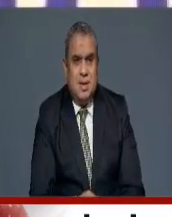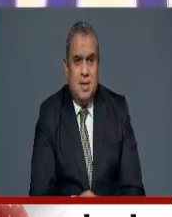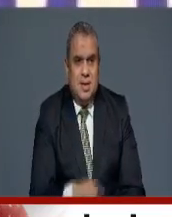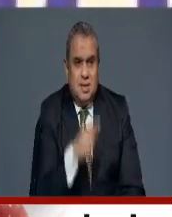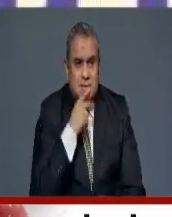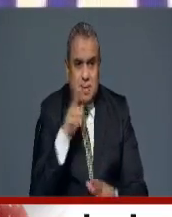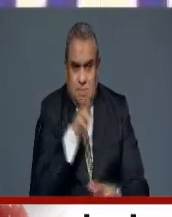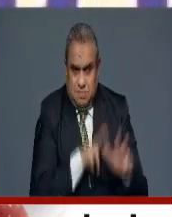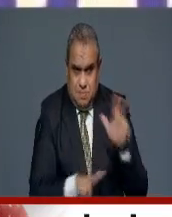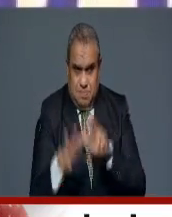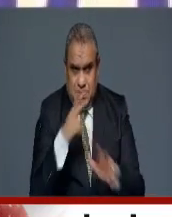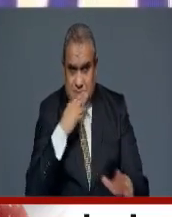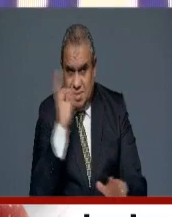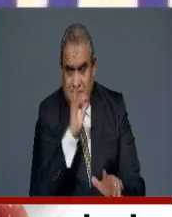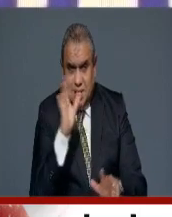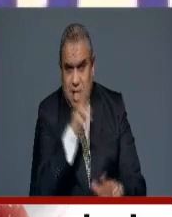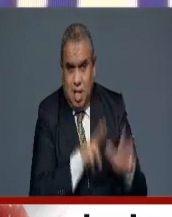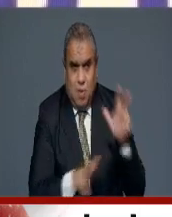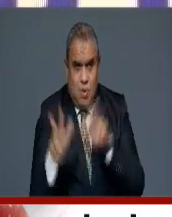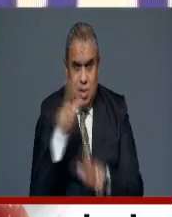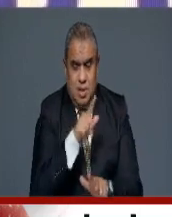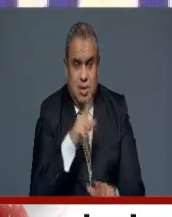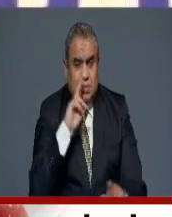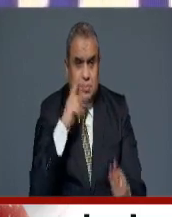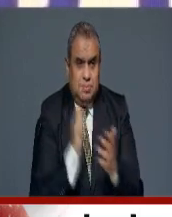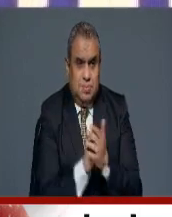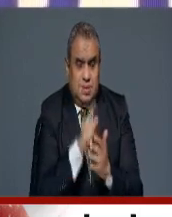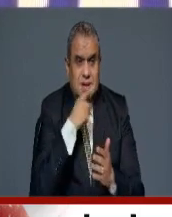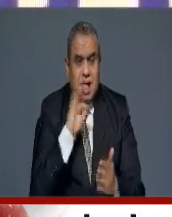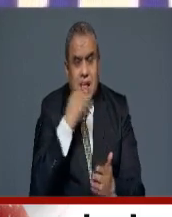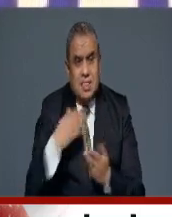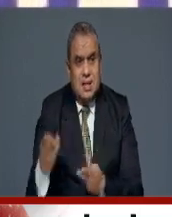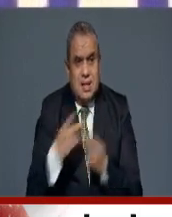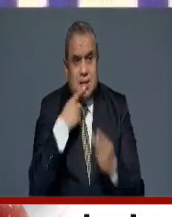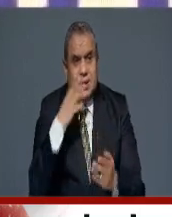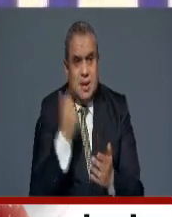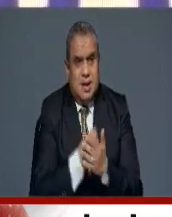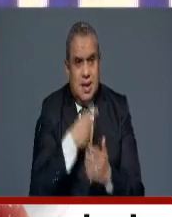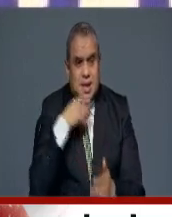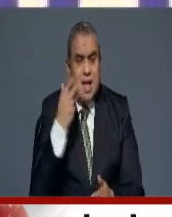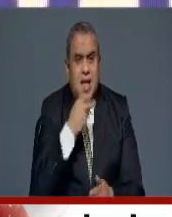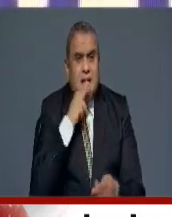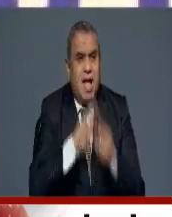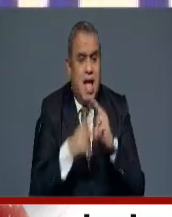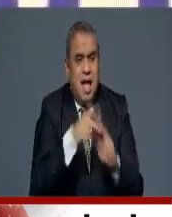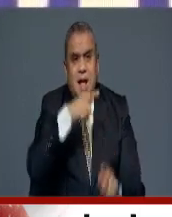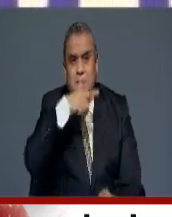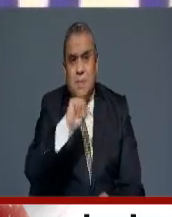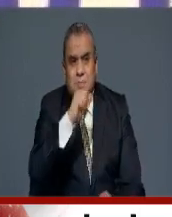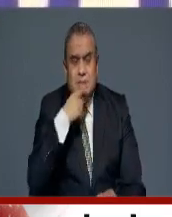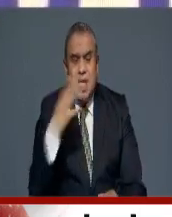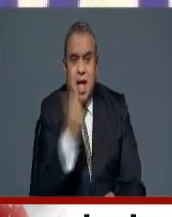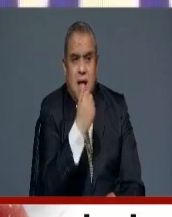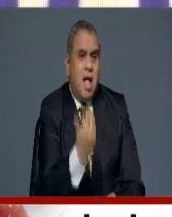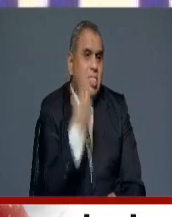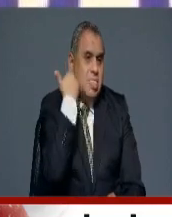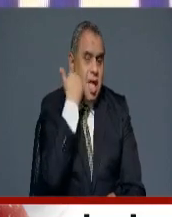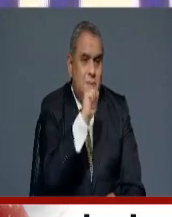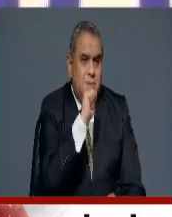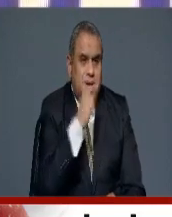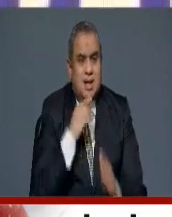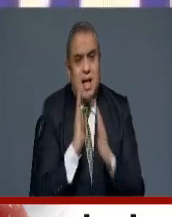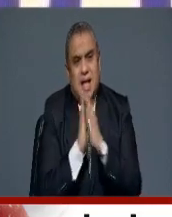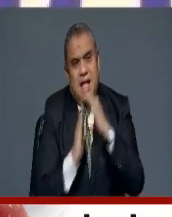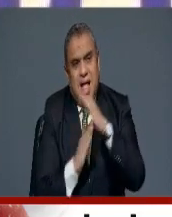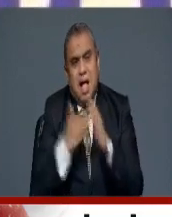يا منى؟ نصابة؟ مش انت المفروض تطلعي تقدميني؟ كلتي دوري وكلتي كلامي وكلتي كل حاجة كده؟ سوري يا بابي